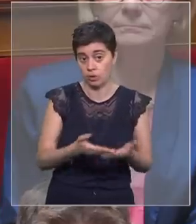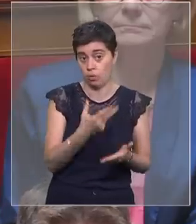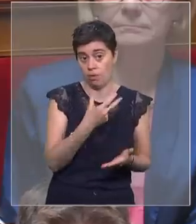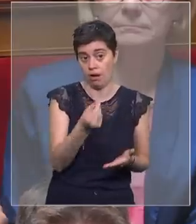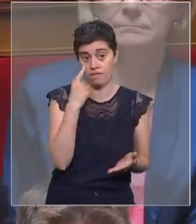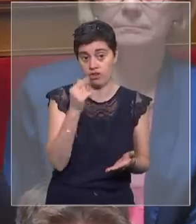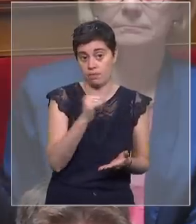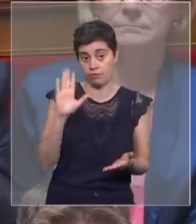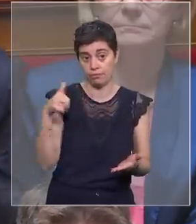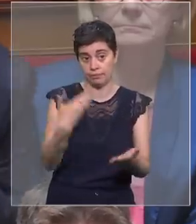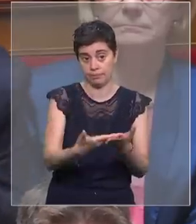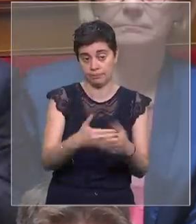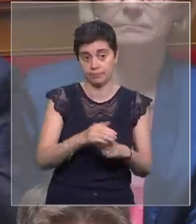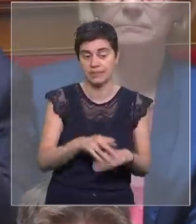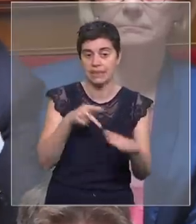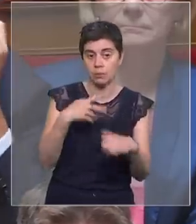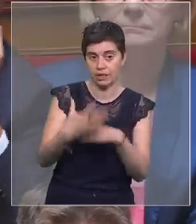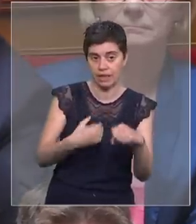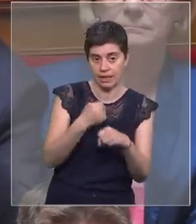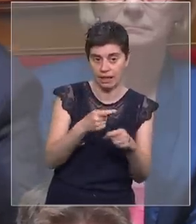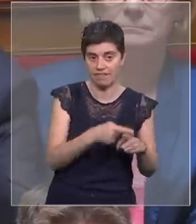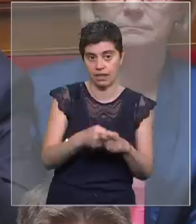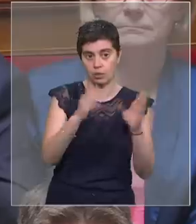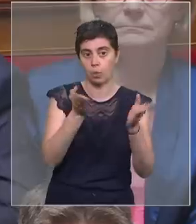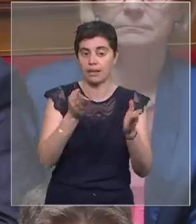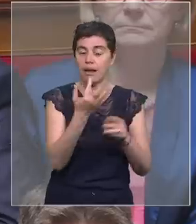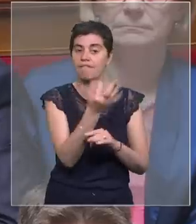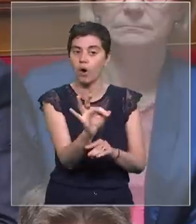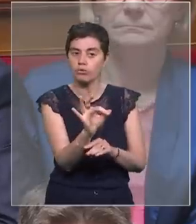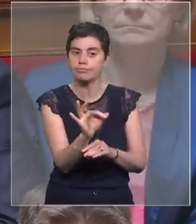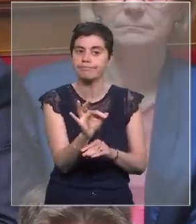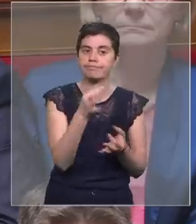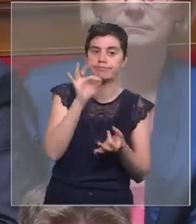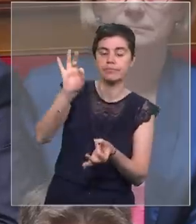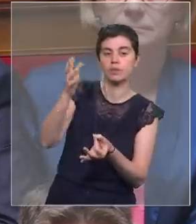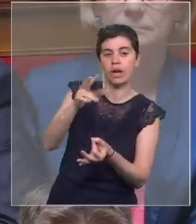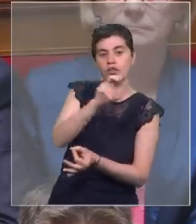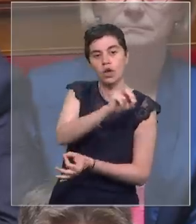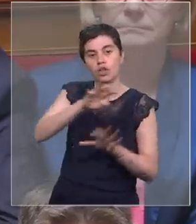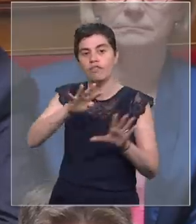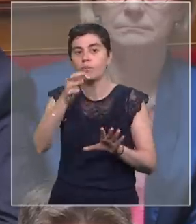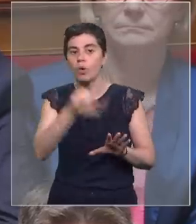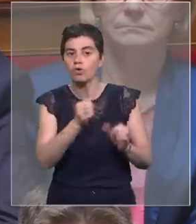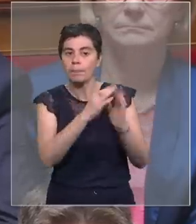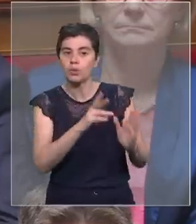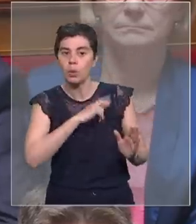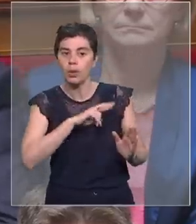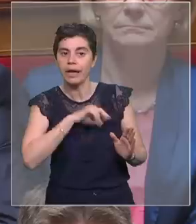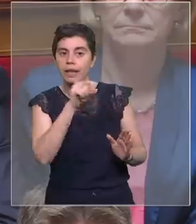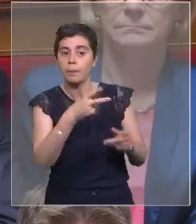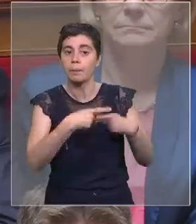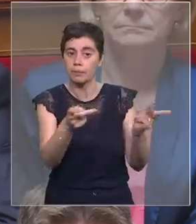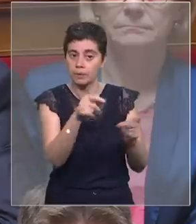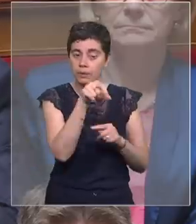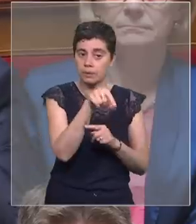inédite. En début d'année, la Fédération hospitalière de France révélait que 39% des EHPAD publics